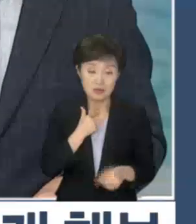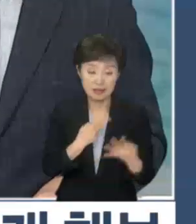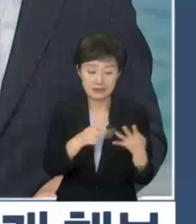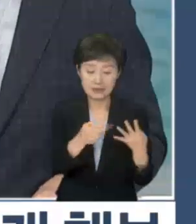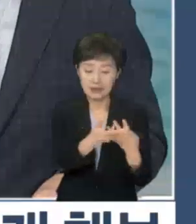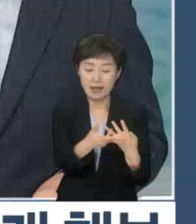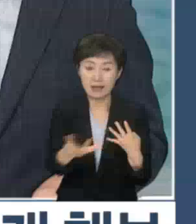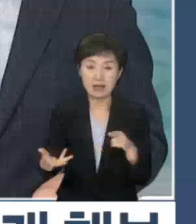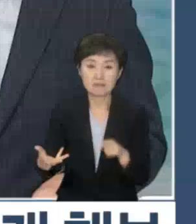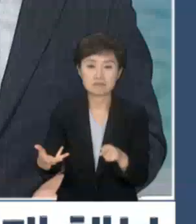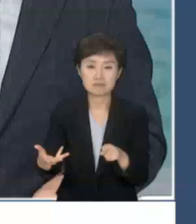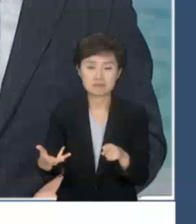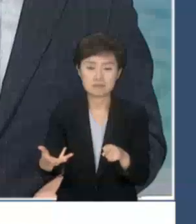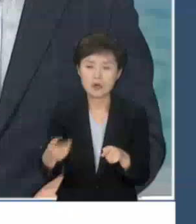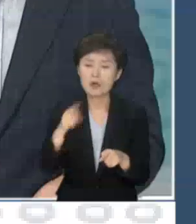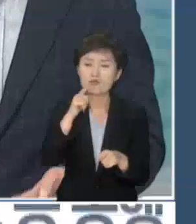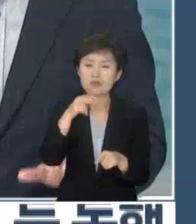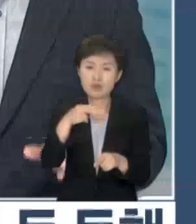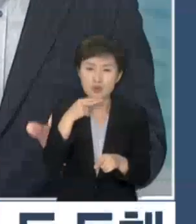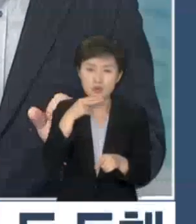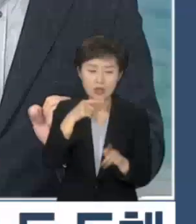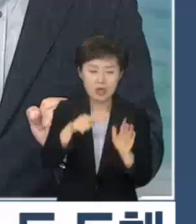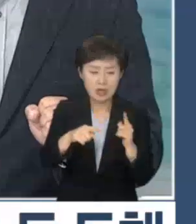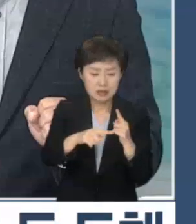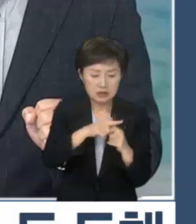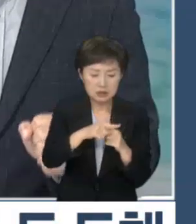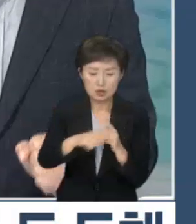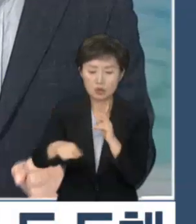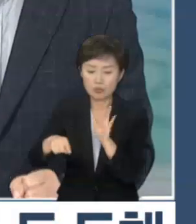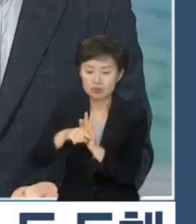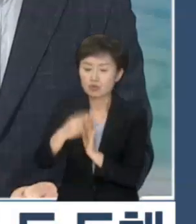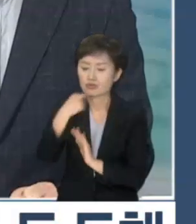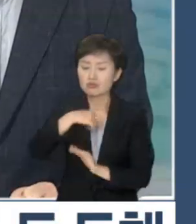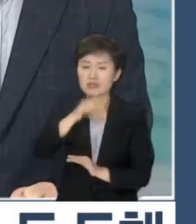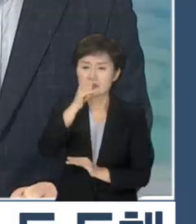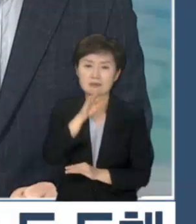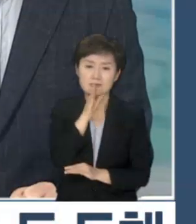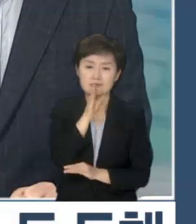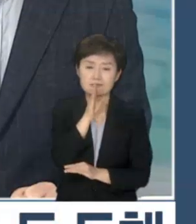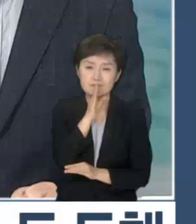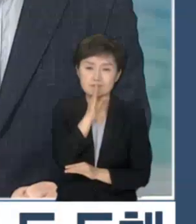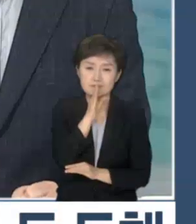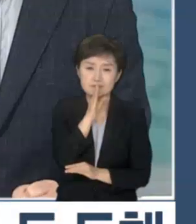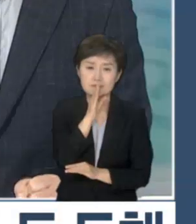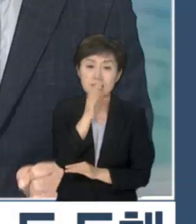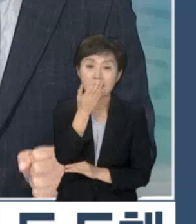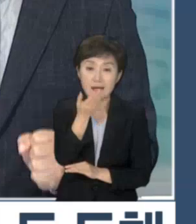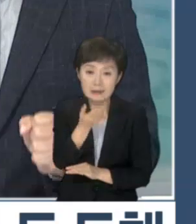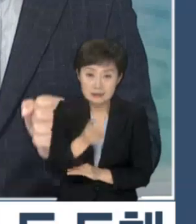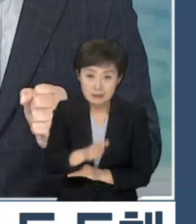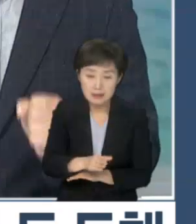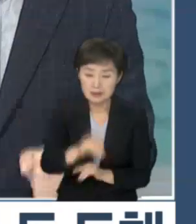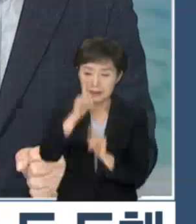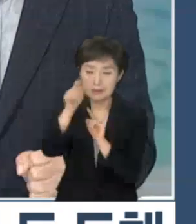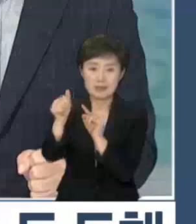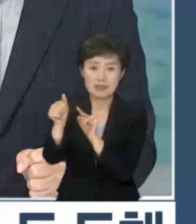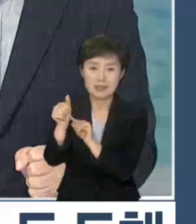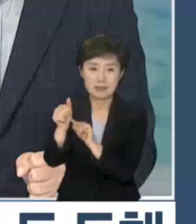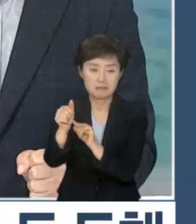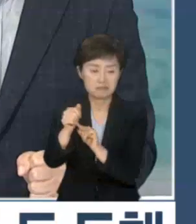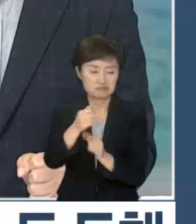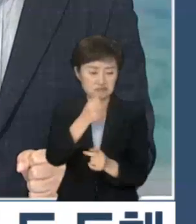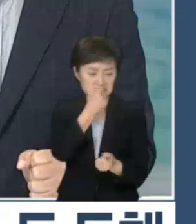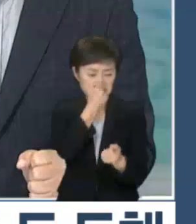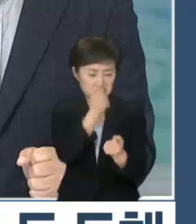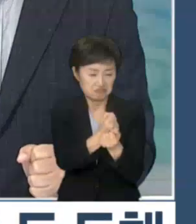4대강 긍정적 측면과 부정적 측면 두 가지가 다 존재를 해요. 그 논란이 있음에도 불구하고